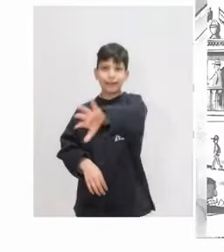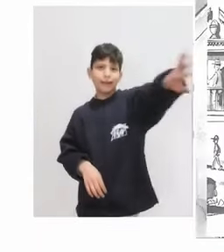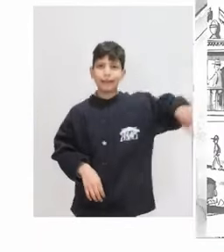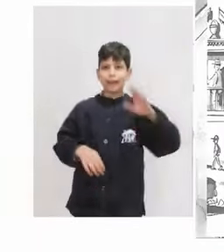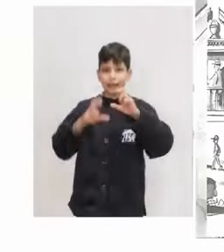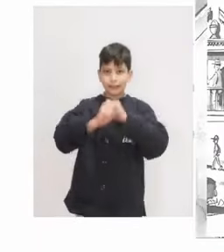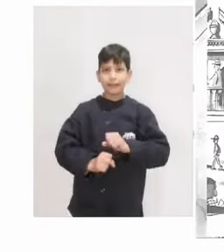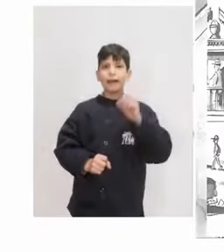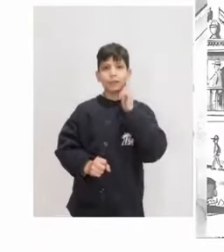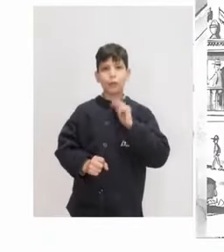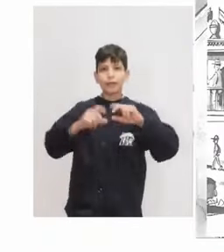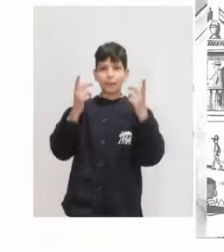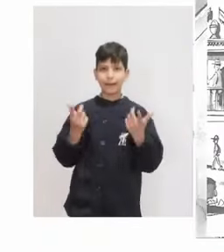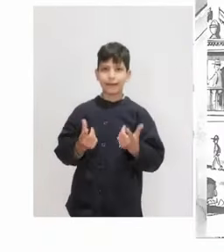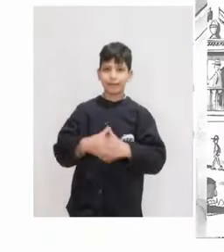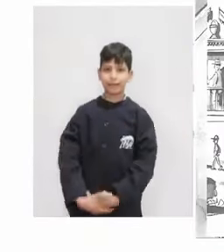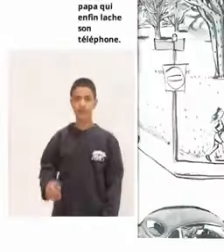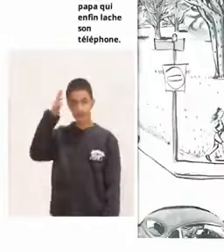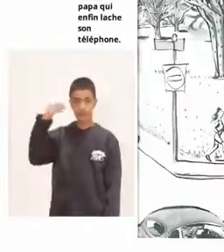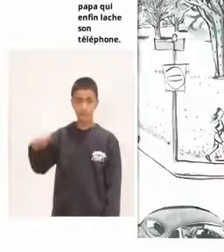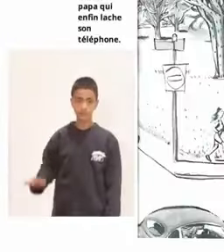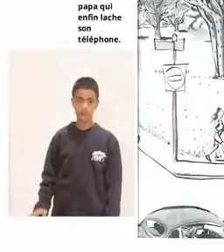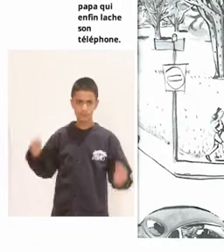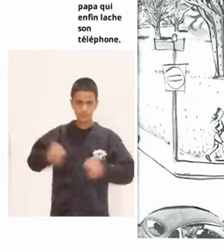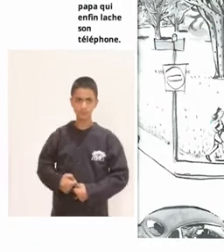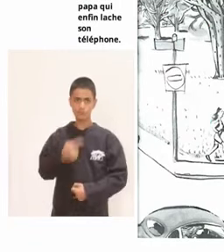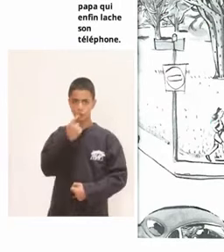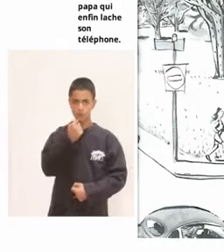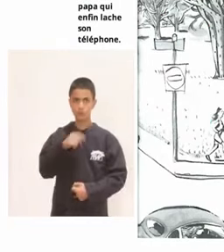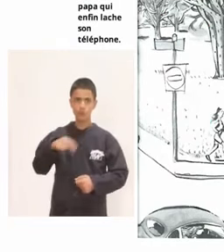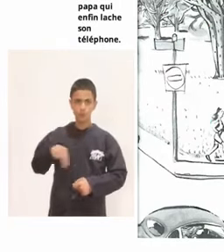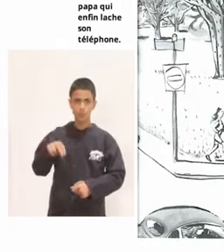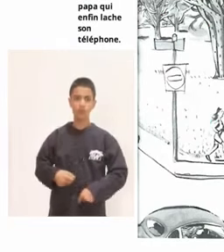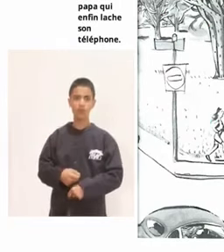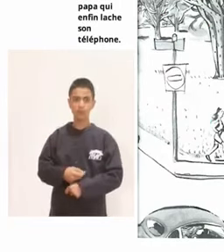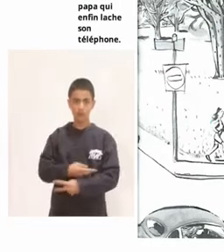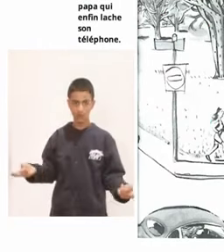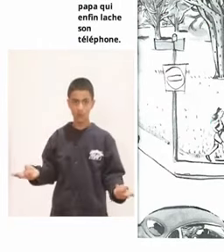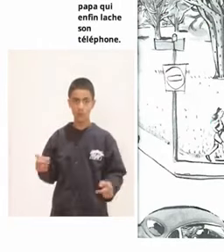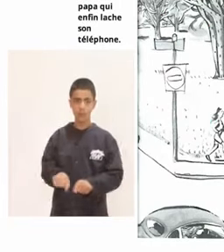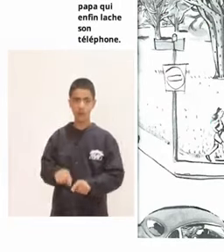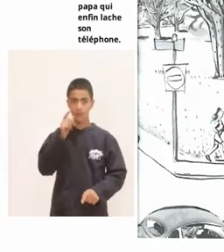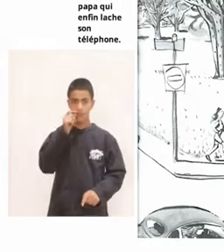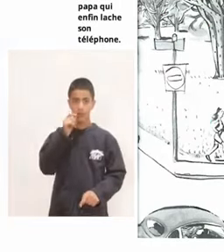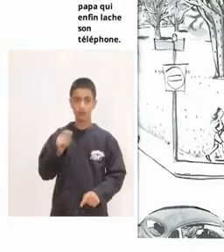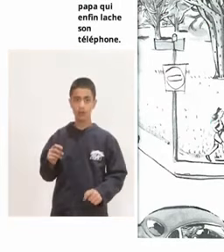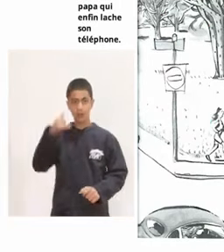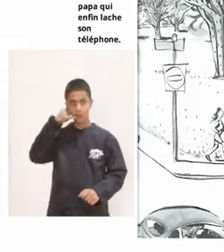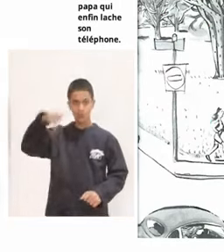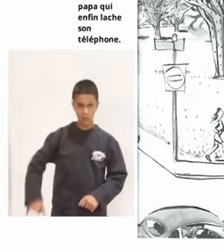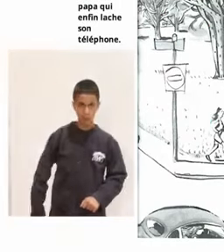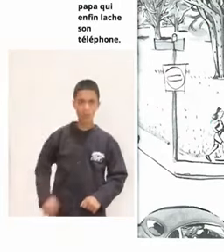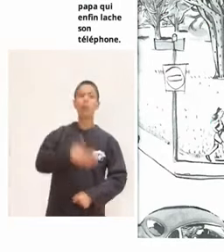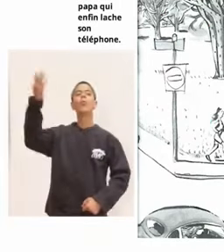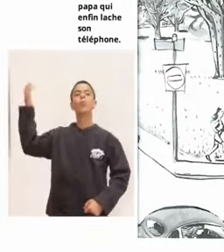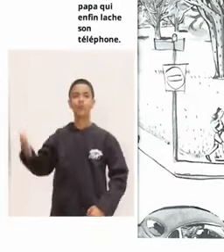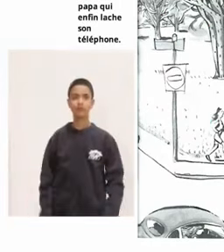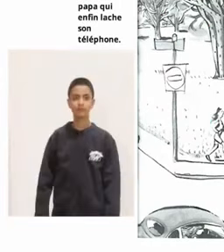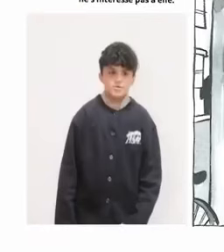ville est toute sombre en noir et blanc. La gamine au manteau rouge entre dans un parc avec son papa qui enfile à